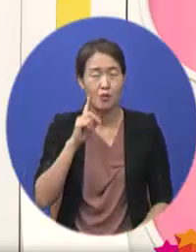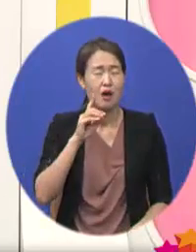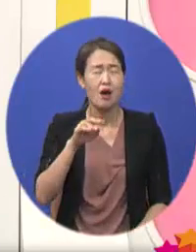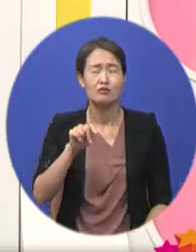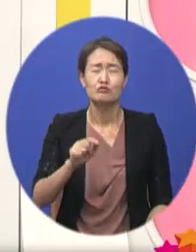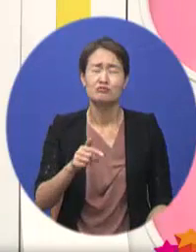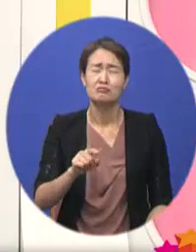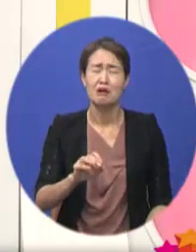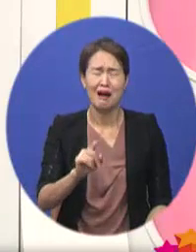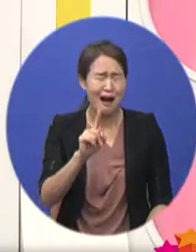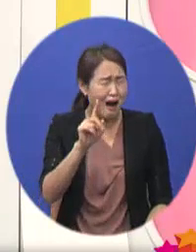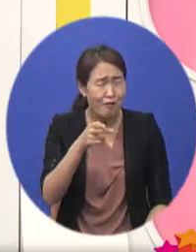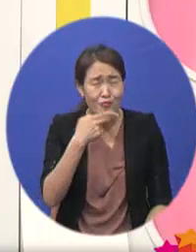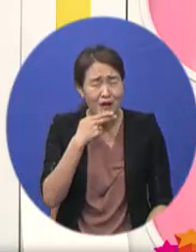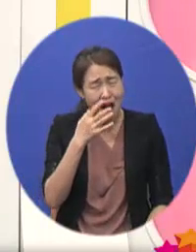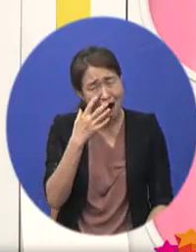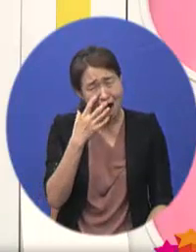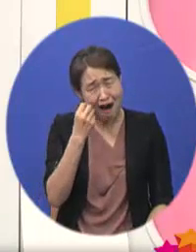연락이 없는가.